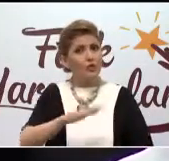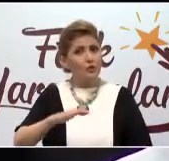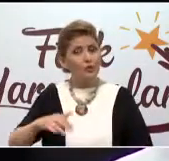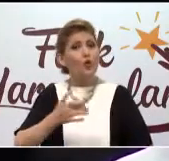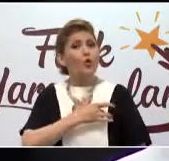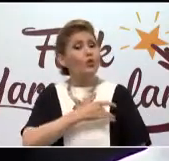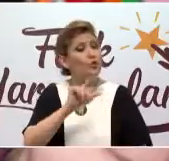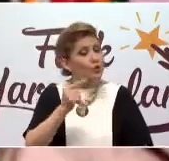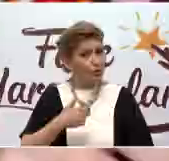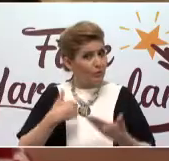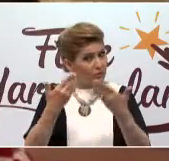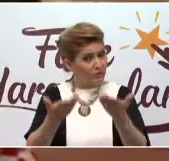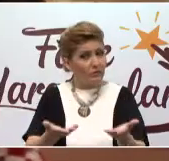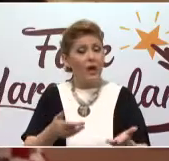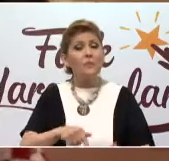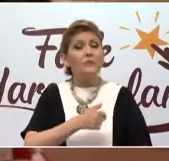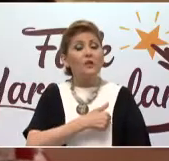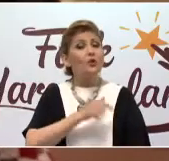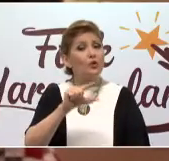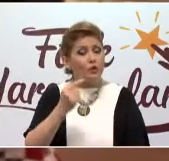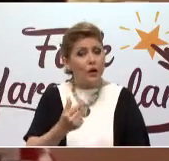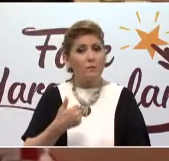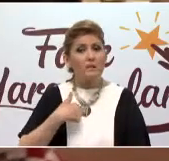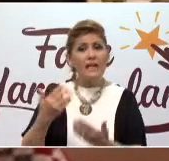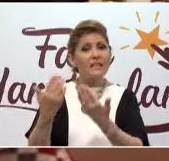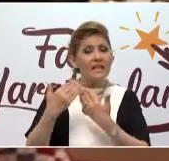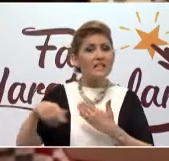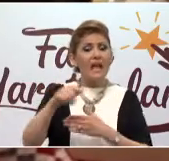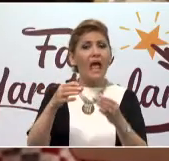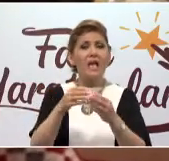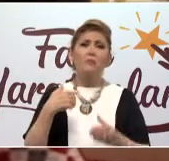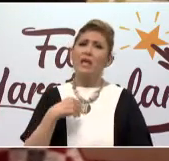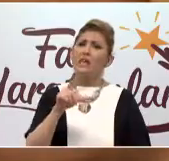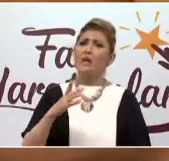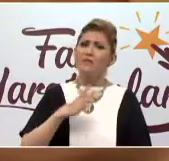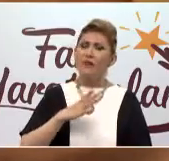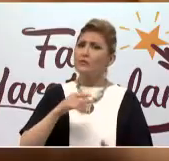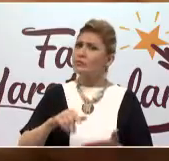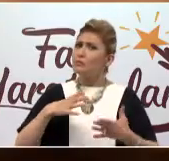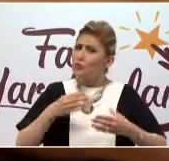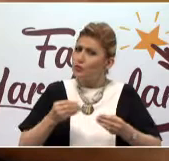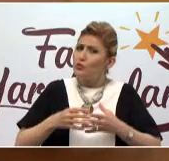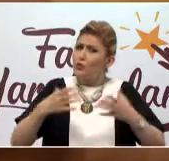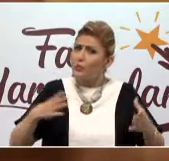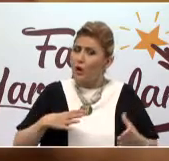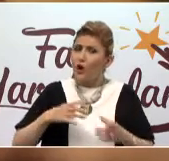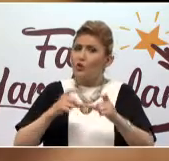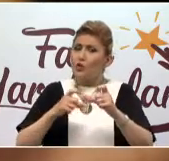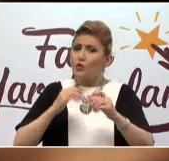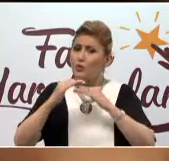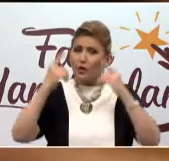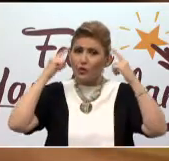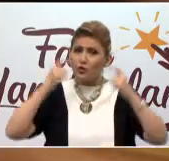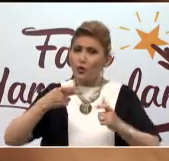Tamamen gönüllü bir iş. Gönüllüye ve bize destek veren ekiplere ihtiyacımız var. Çoğalmak istiyoruz. Bir sosyal sorumluluk projesi